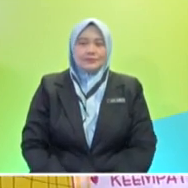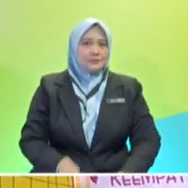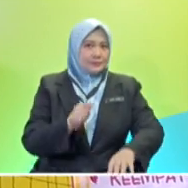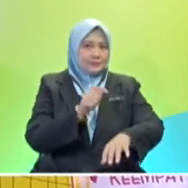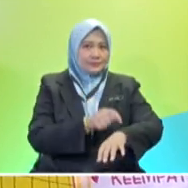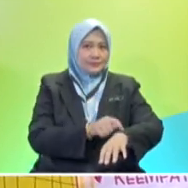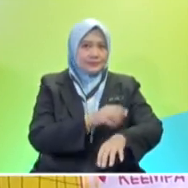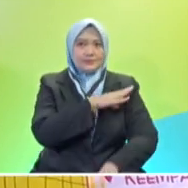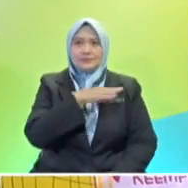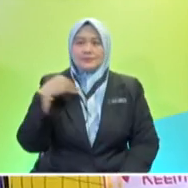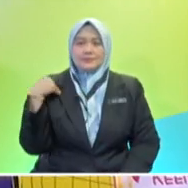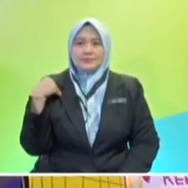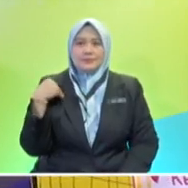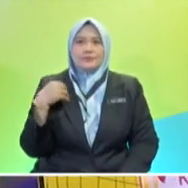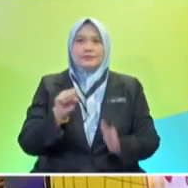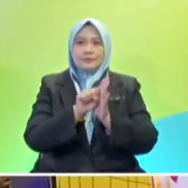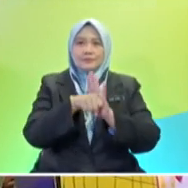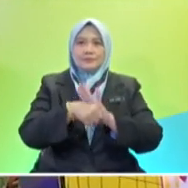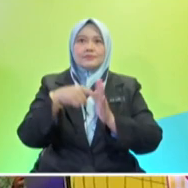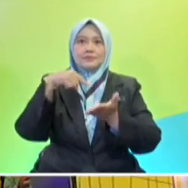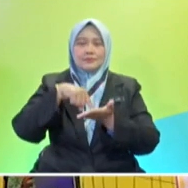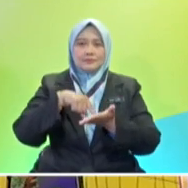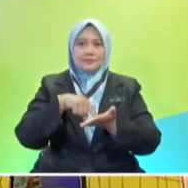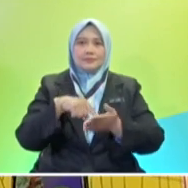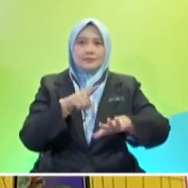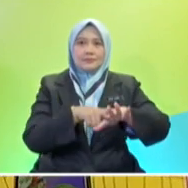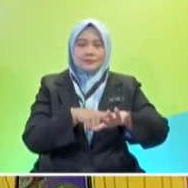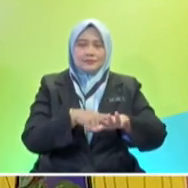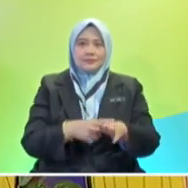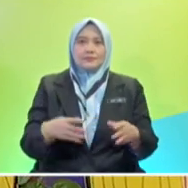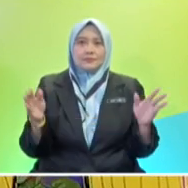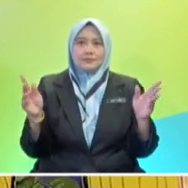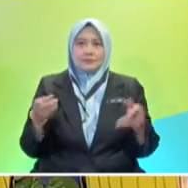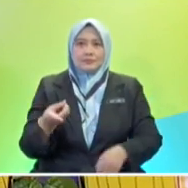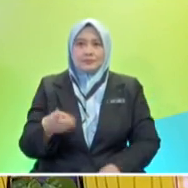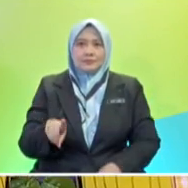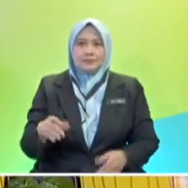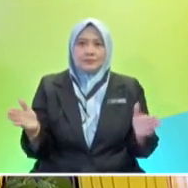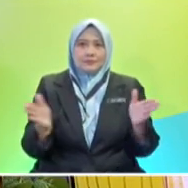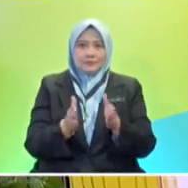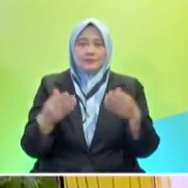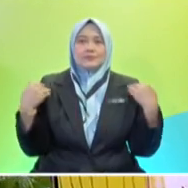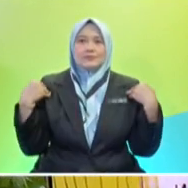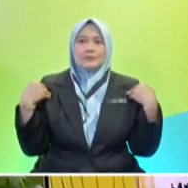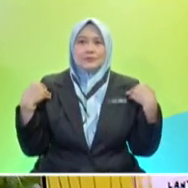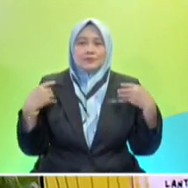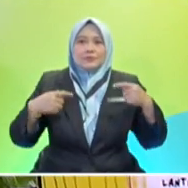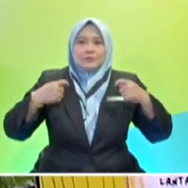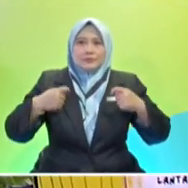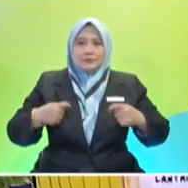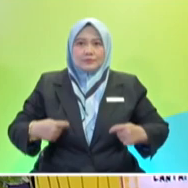Tika dan saat ini di dapur kecil ada susuk